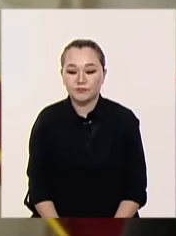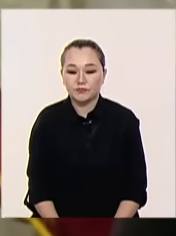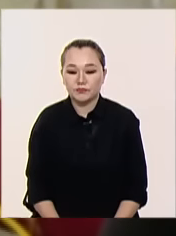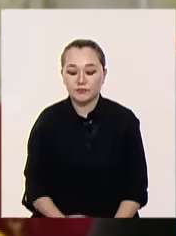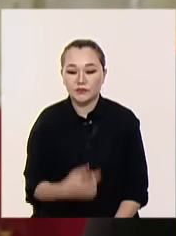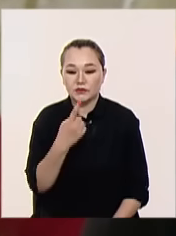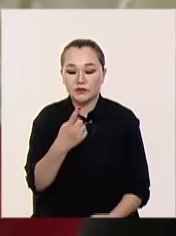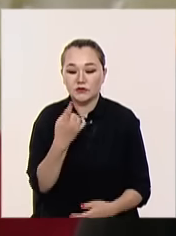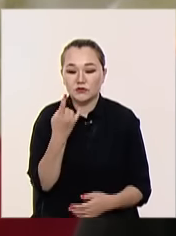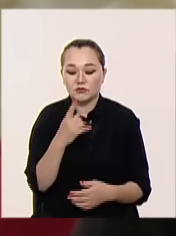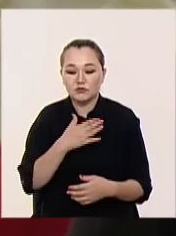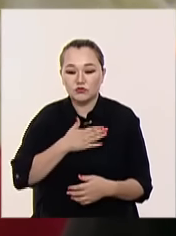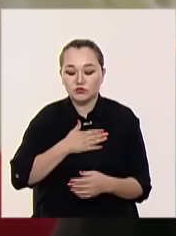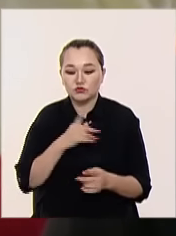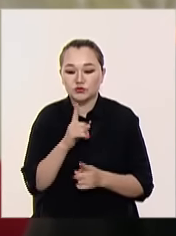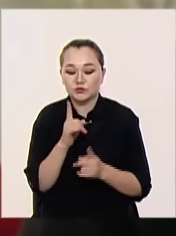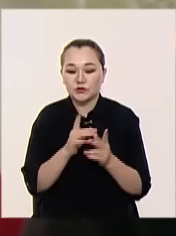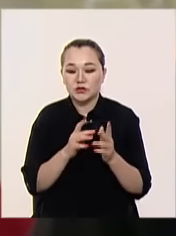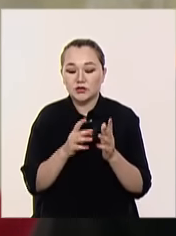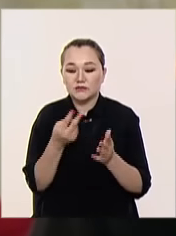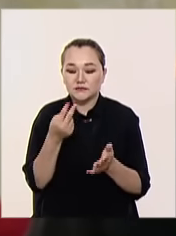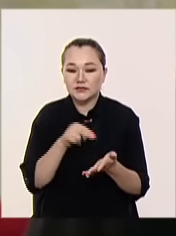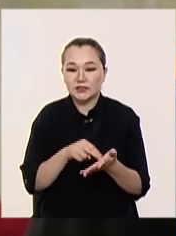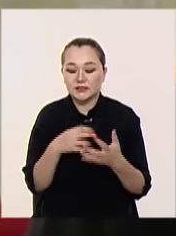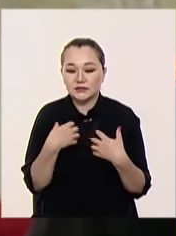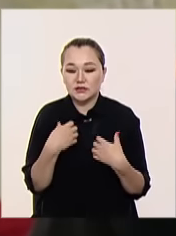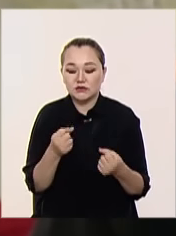Жалғыз баламды аяққа қою үшін